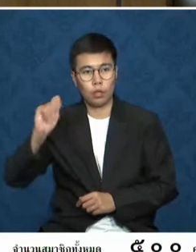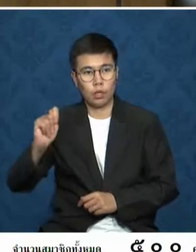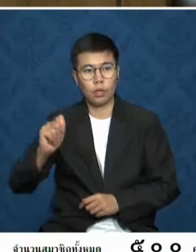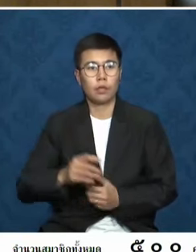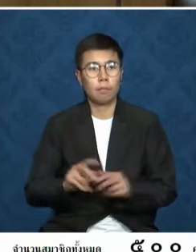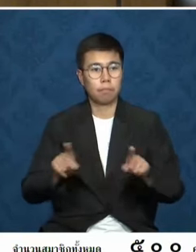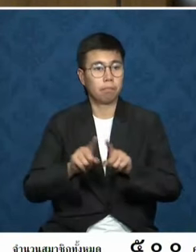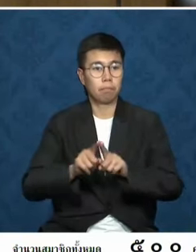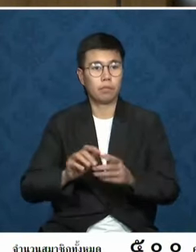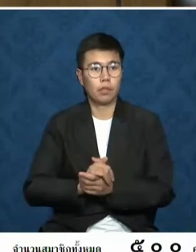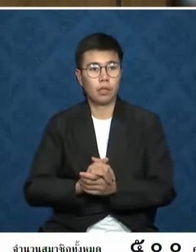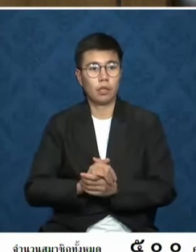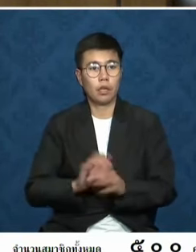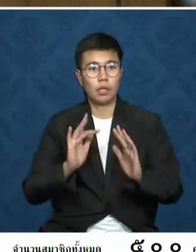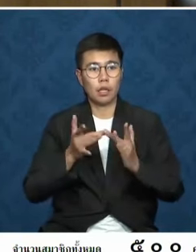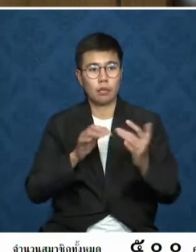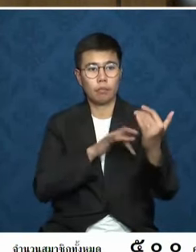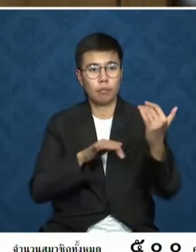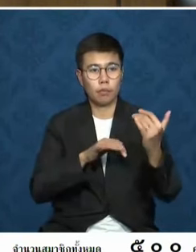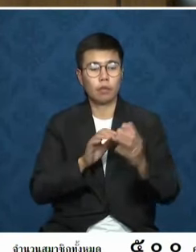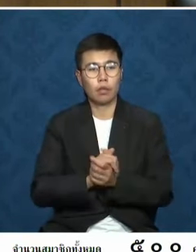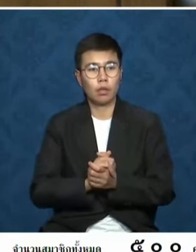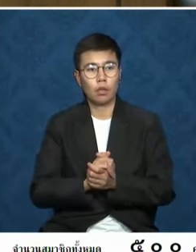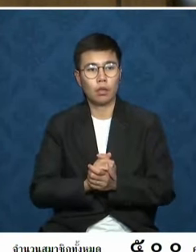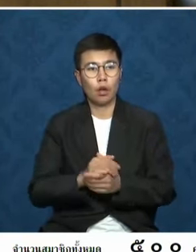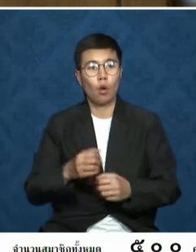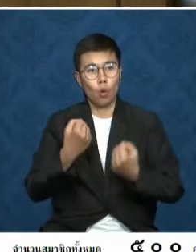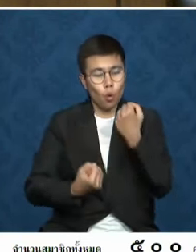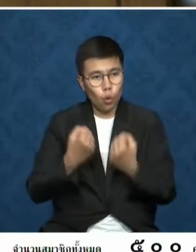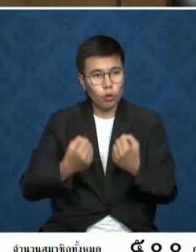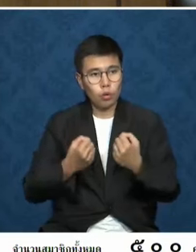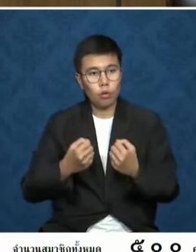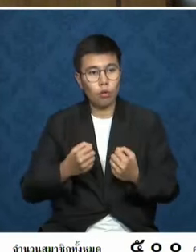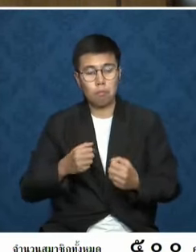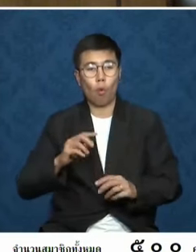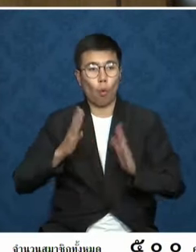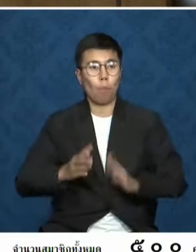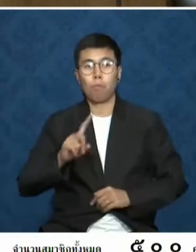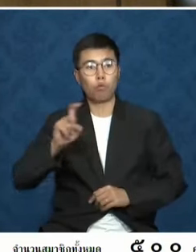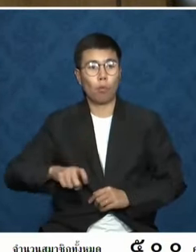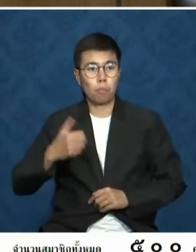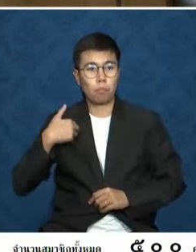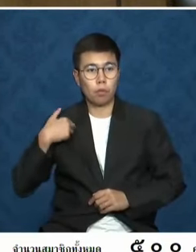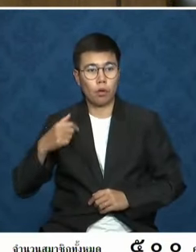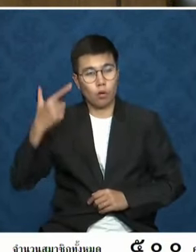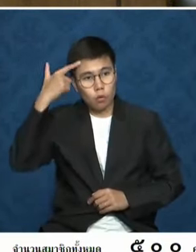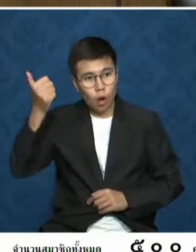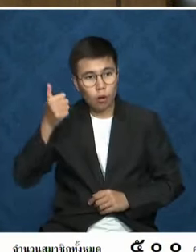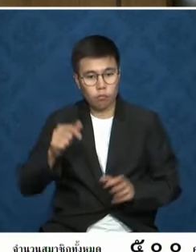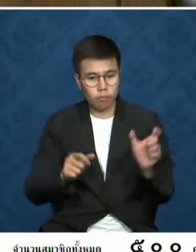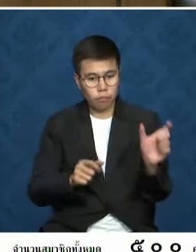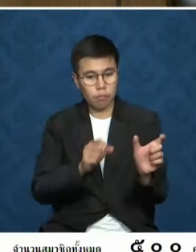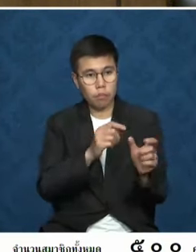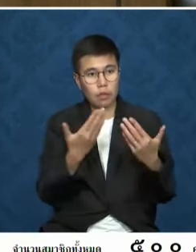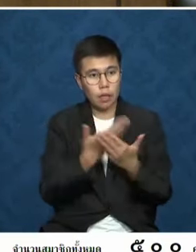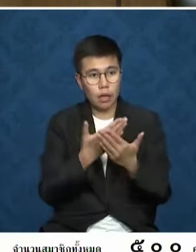ท่านประทานครับIndternet of DingLôt Light คplับ ต่ที่จะต้องเกิดขึ้นsmart meter่่างที่จะต้องเกิดขึ้นจะ